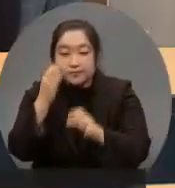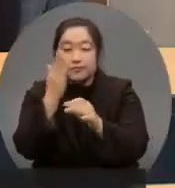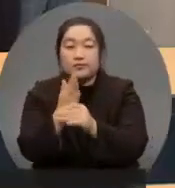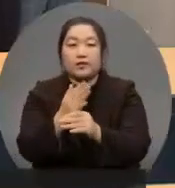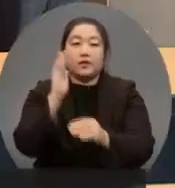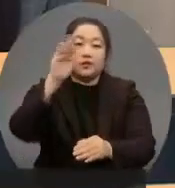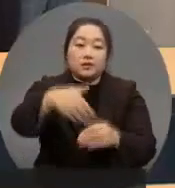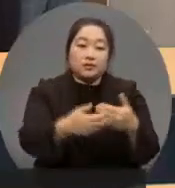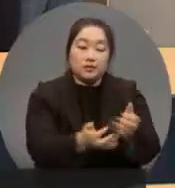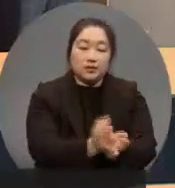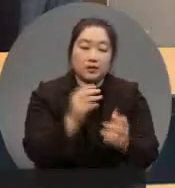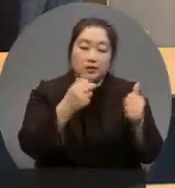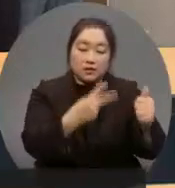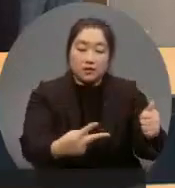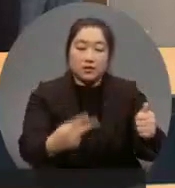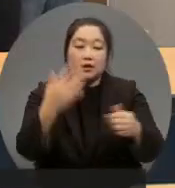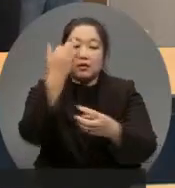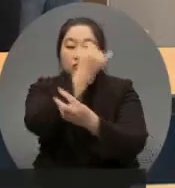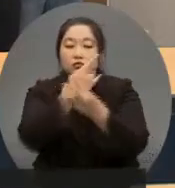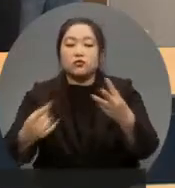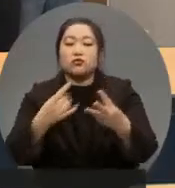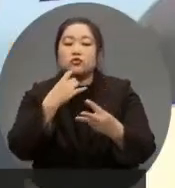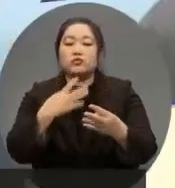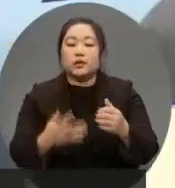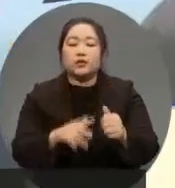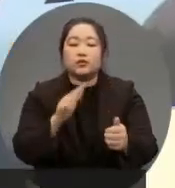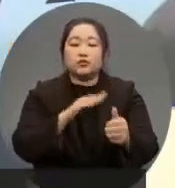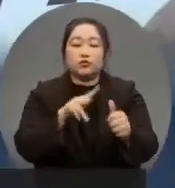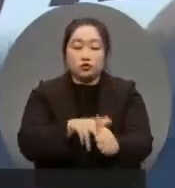진보당은 청주 흥덕과 충주에만 후보를 내